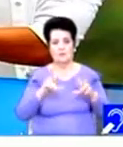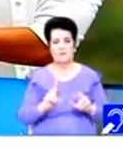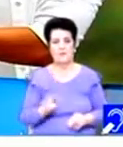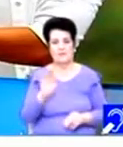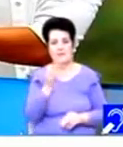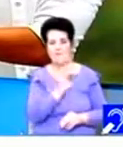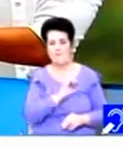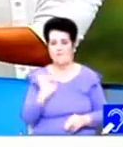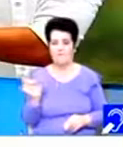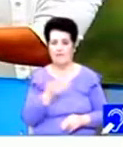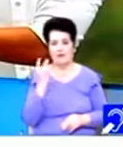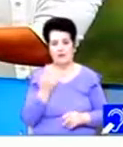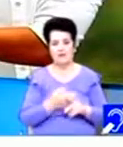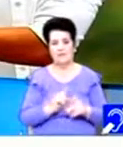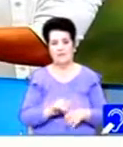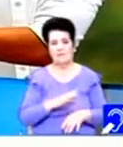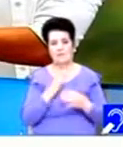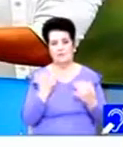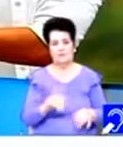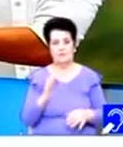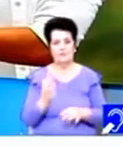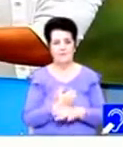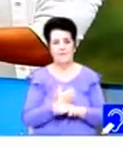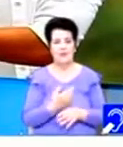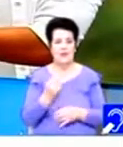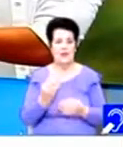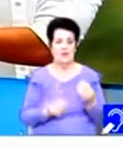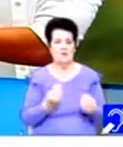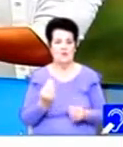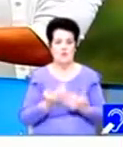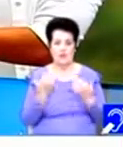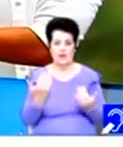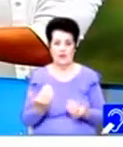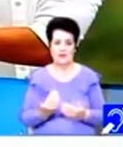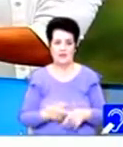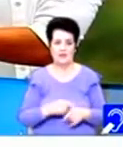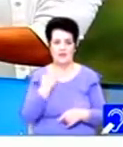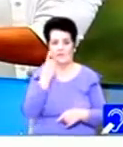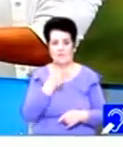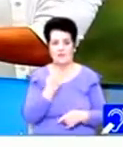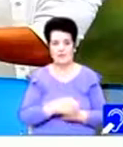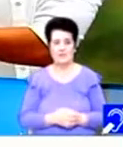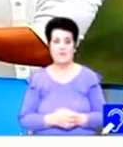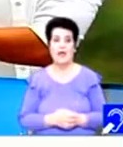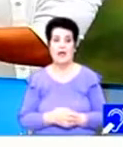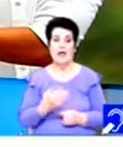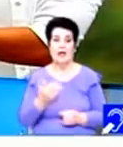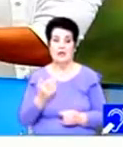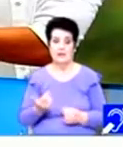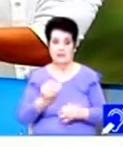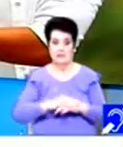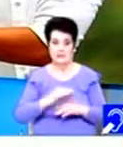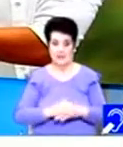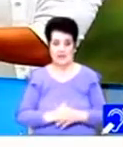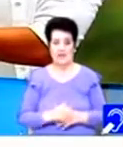toți au fost impresionați de triumful Simonei și de jocul impecabil al acesteia în fața Sirenei Williams. În această seară,